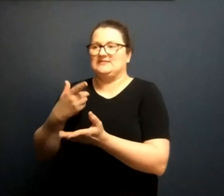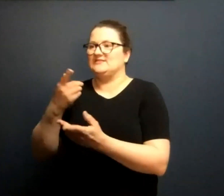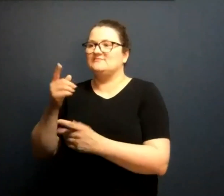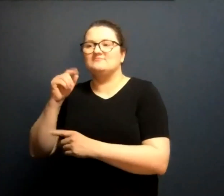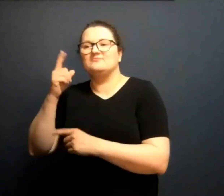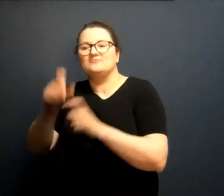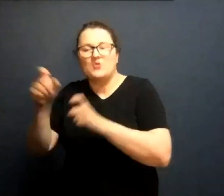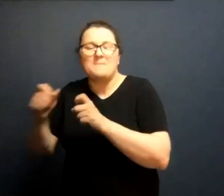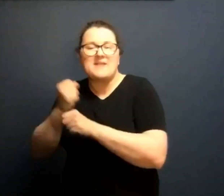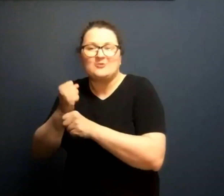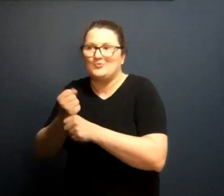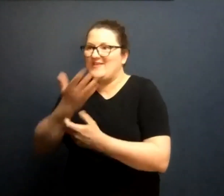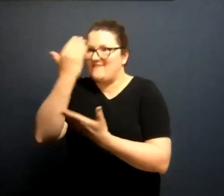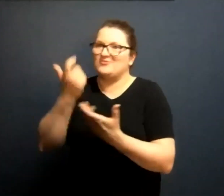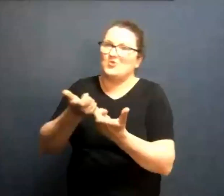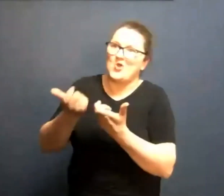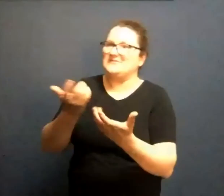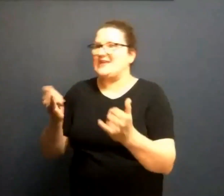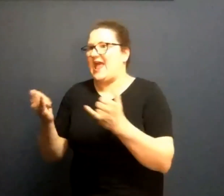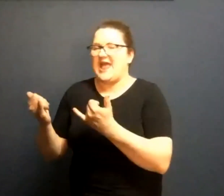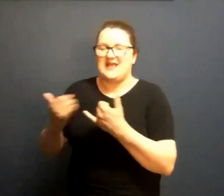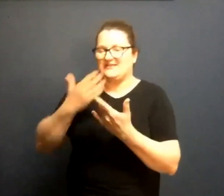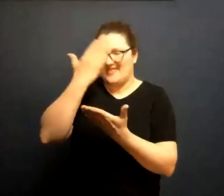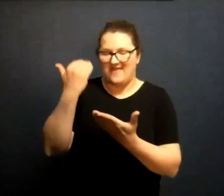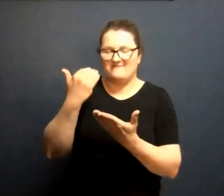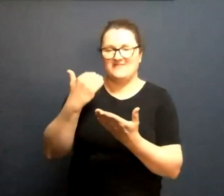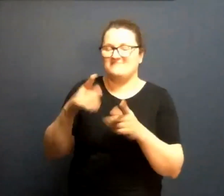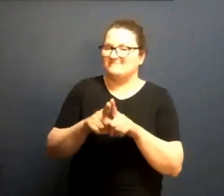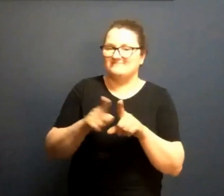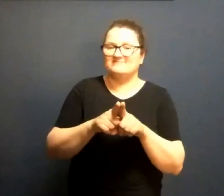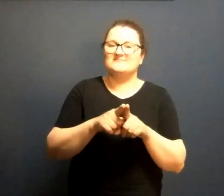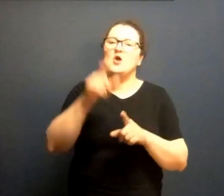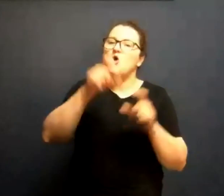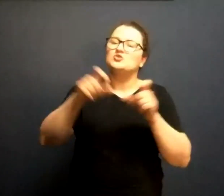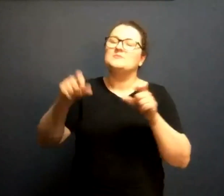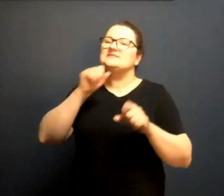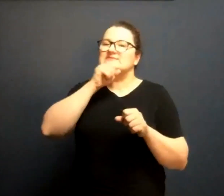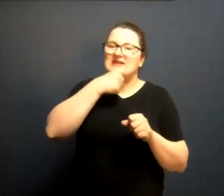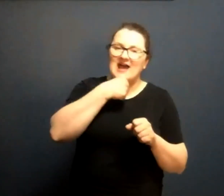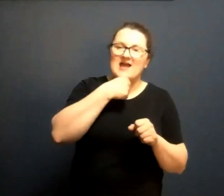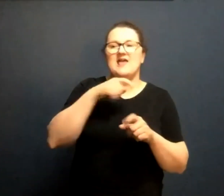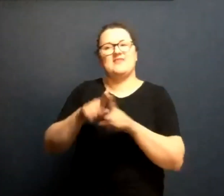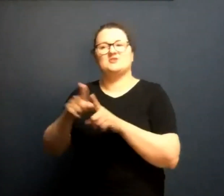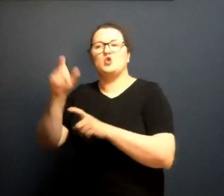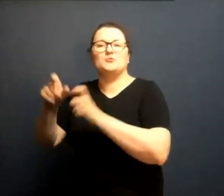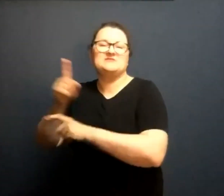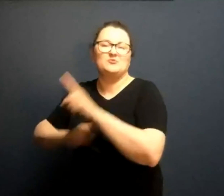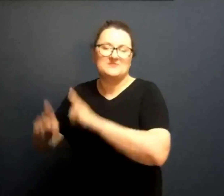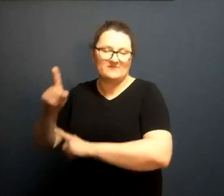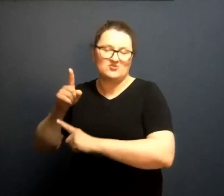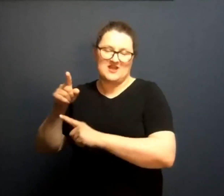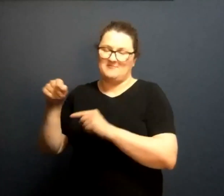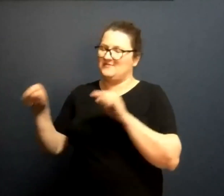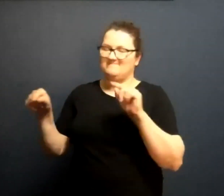Zresztą seksualność ludzi starych jest traktowana na równi z seksualnością osób z niepełnosprawnościami. To jest dokładnie to samo